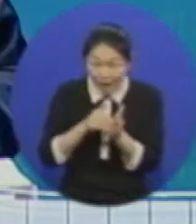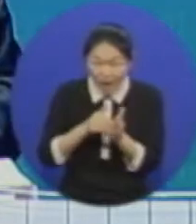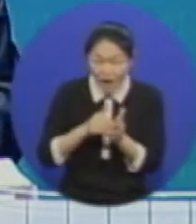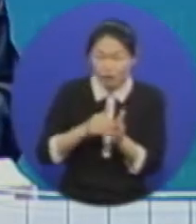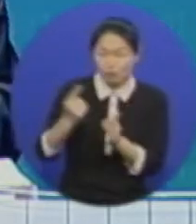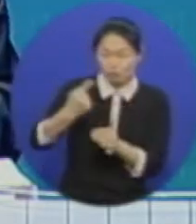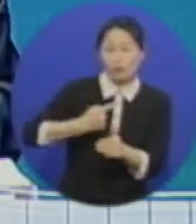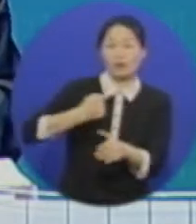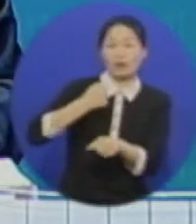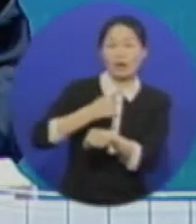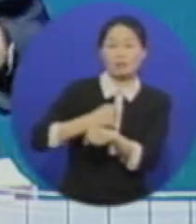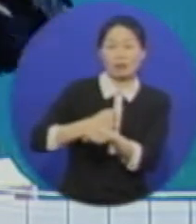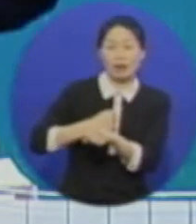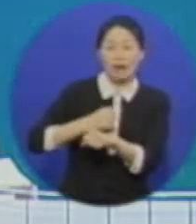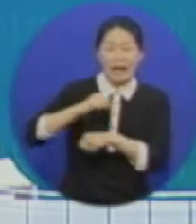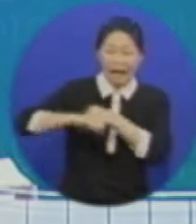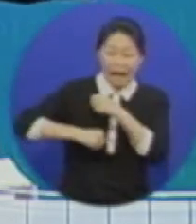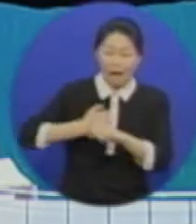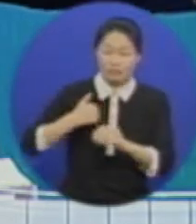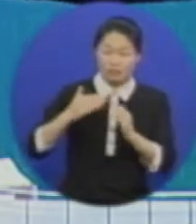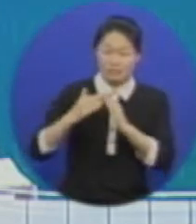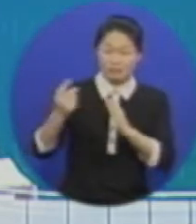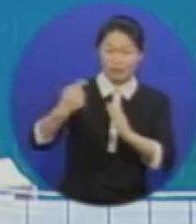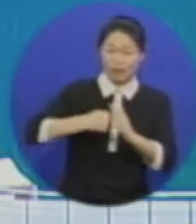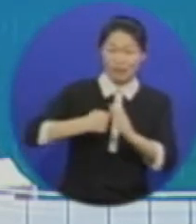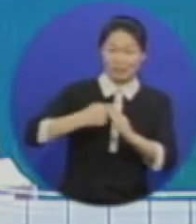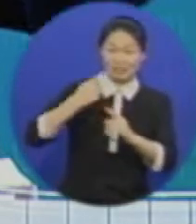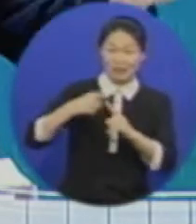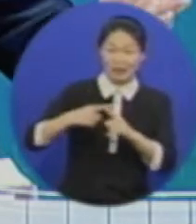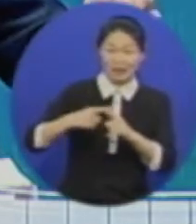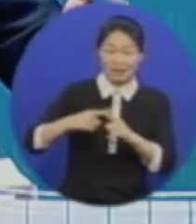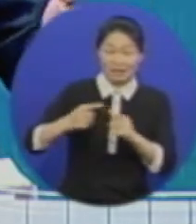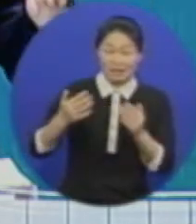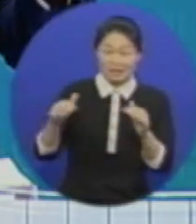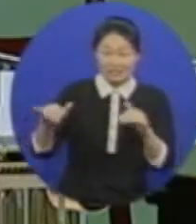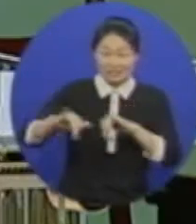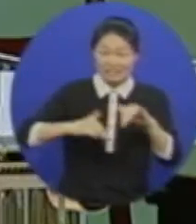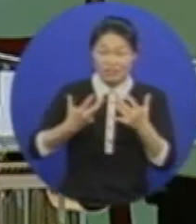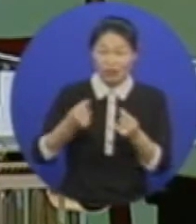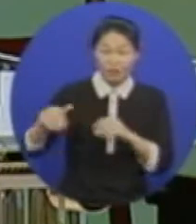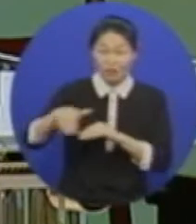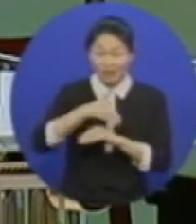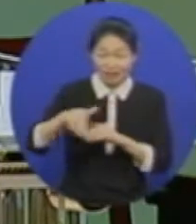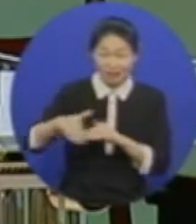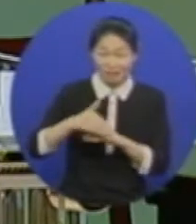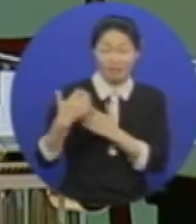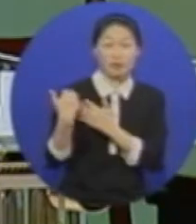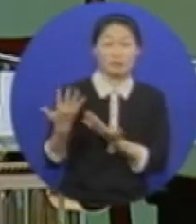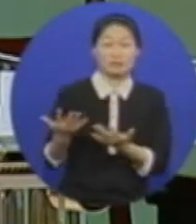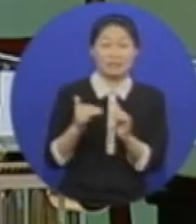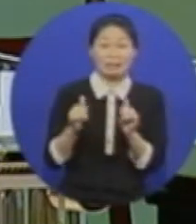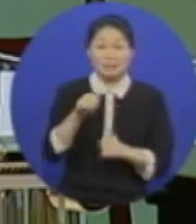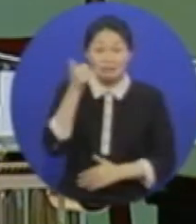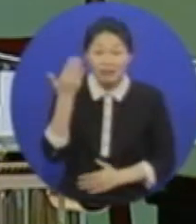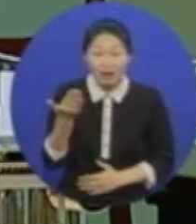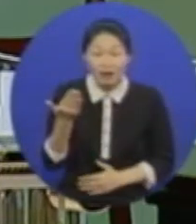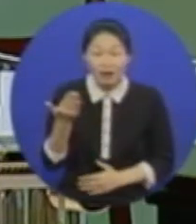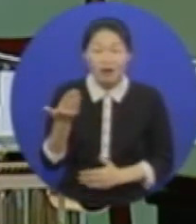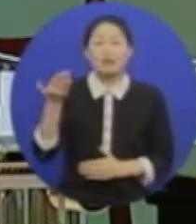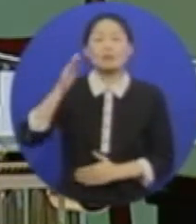들어오게 하죠 아무나 우리 집에 들어왔다가 길거리 지나 왔다갔다 가 그렇게 내버려 둘 사람 누가 있어요